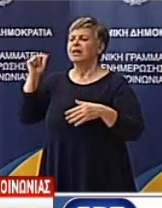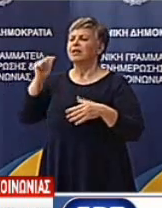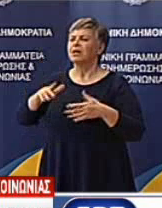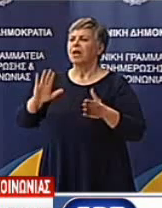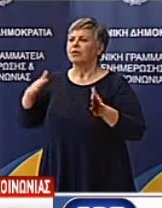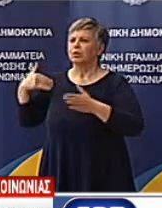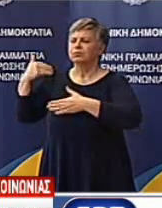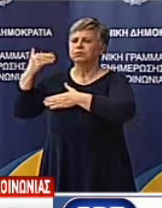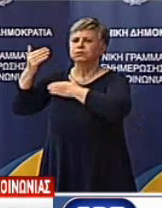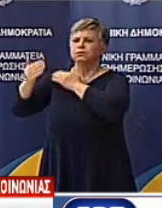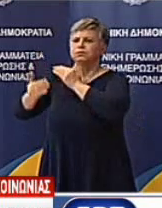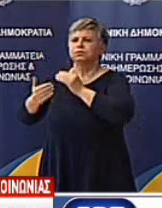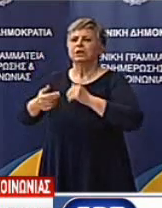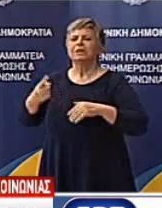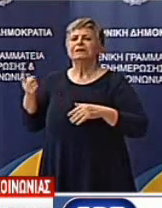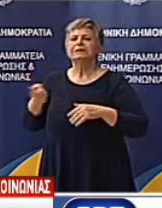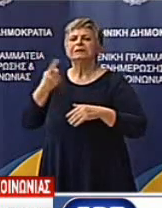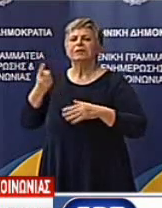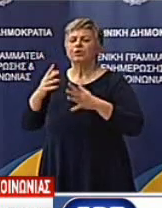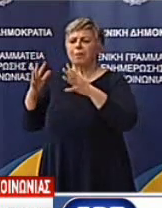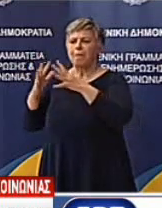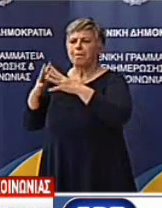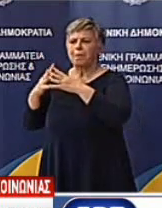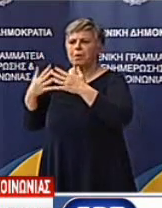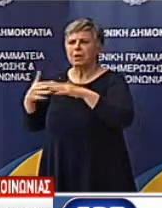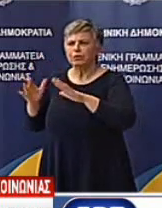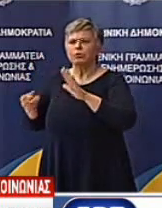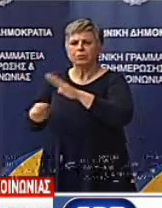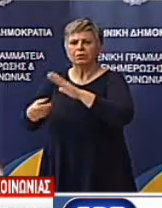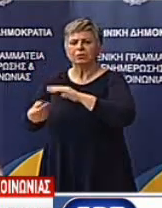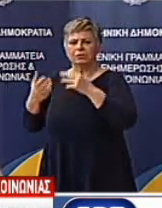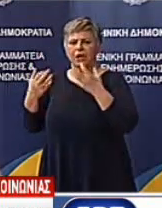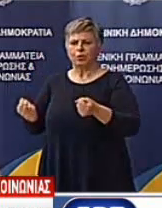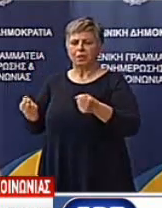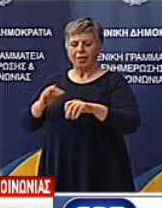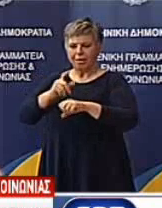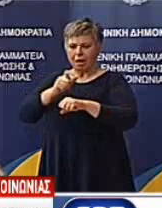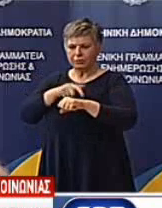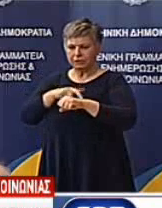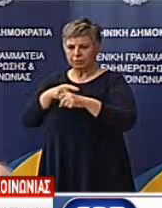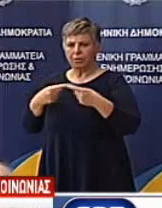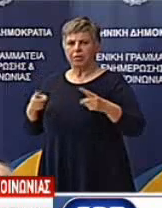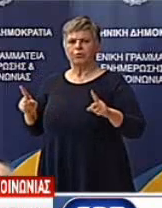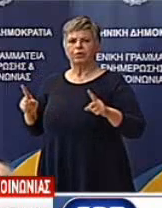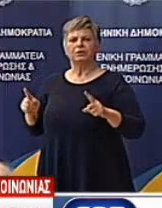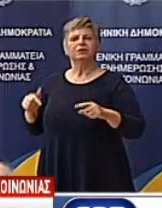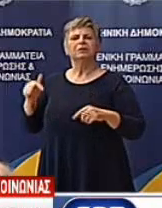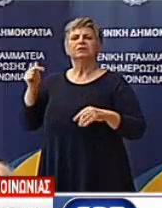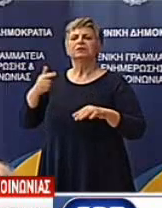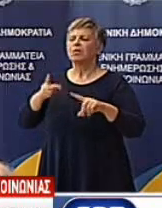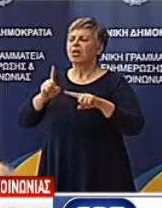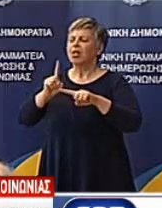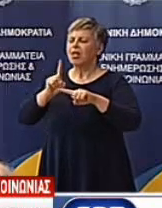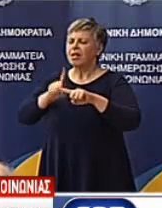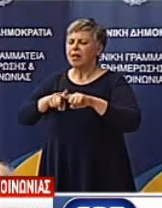Ευρώπη. Δεν γίνεται σε ψηφισμό σε καμία των περιπτώσεων. Ωστόσο, υπάρχει σε μια χώρα όπως η Ελλάδα, η οποία καλείται